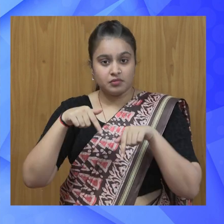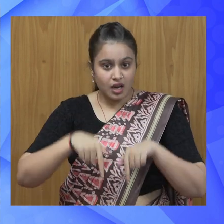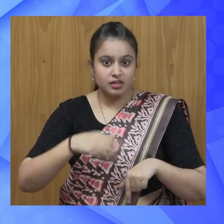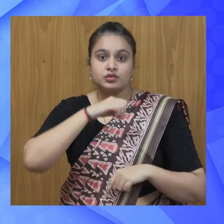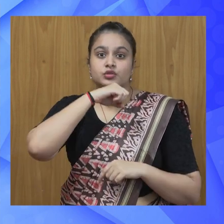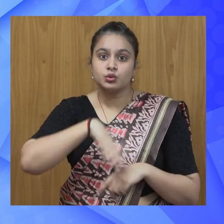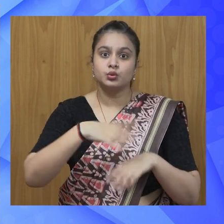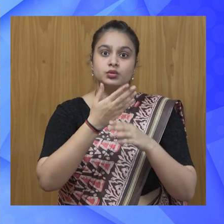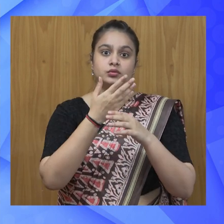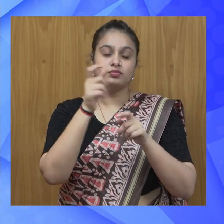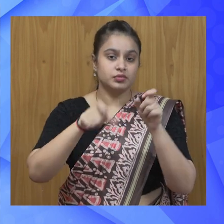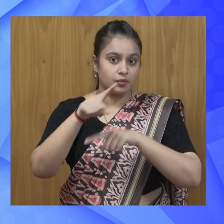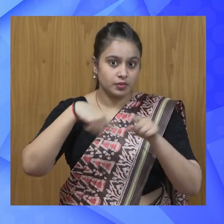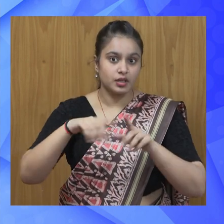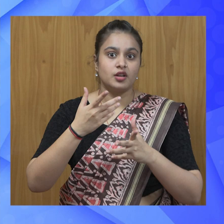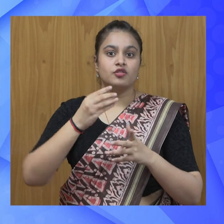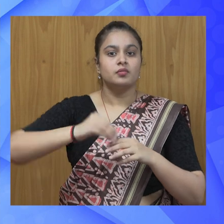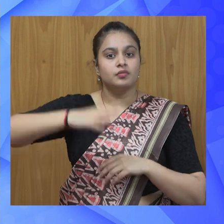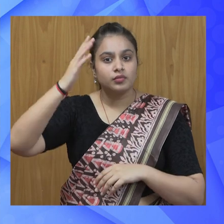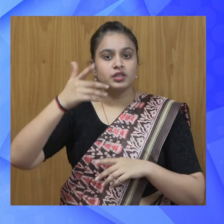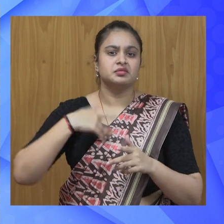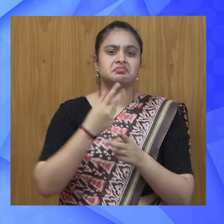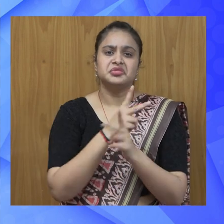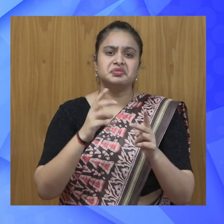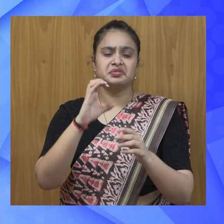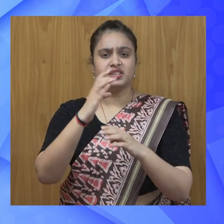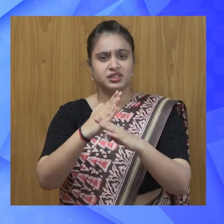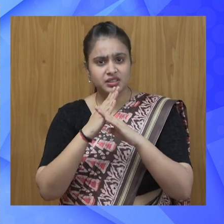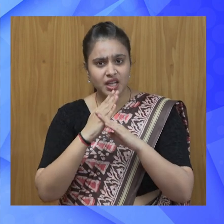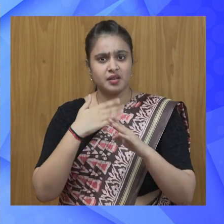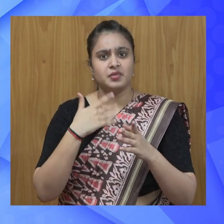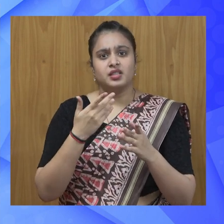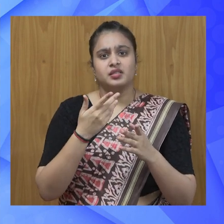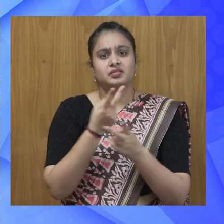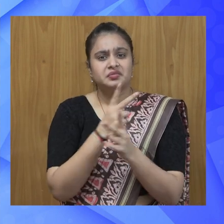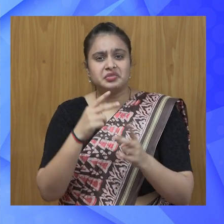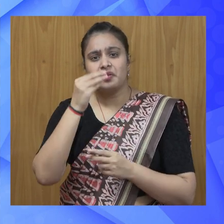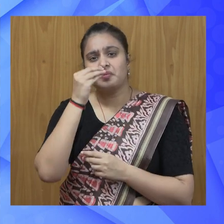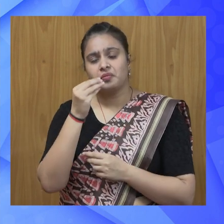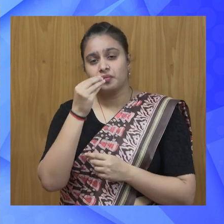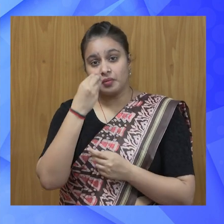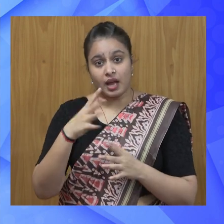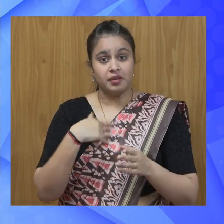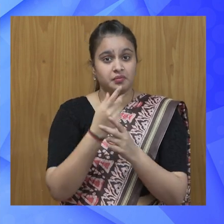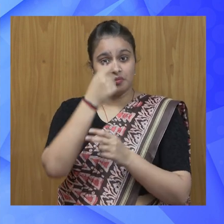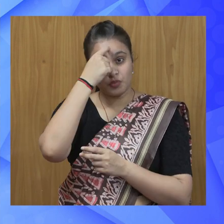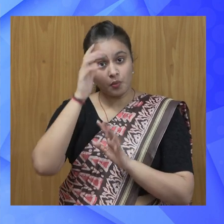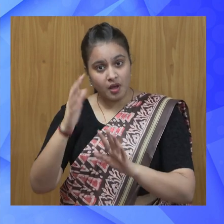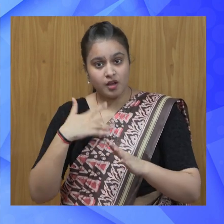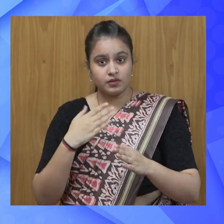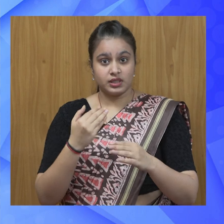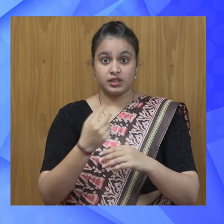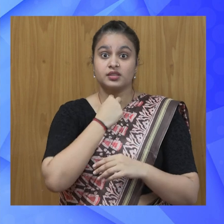है, युवा है, बड़े हैं, बूढ़े, इतना क्राइम साइबर क्राइम चल रहा है कि उसमें भी कभी कभी आदमी फंस जाता है और मन